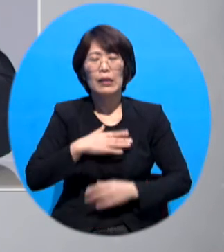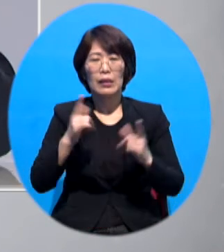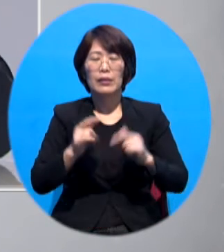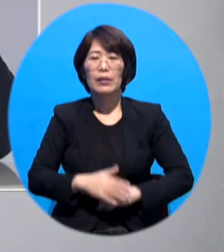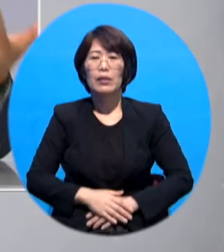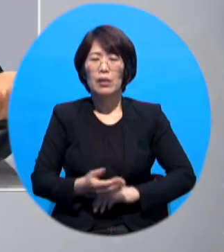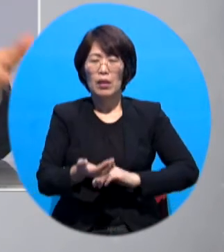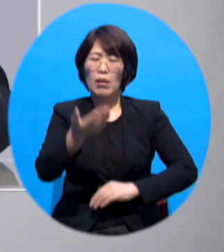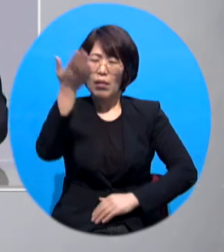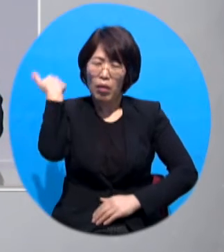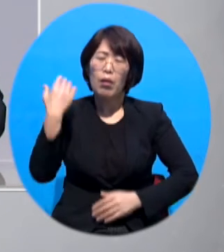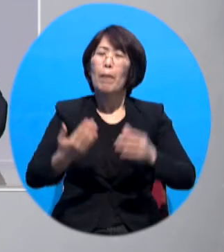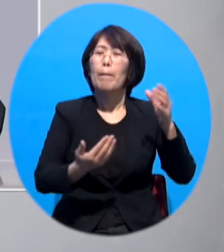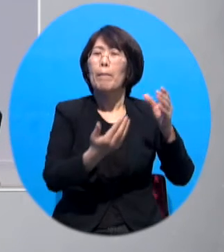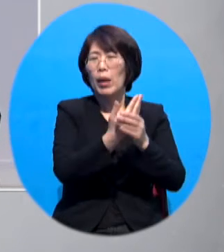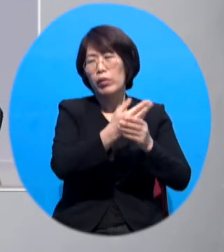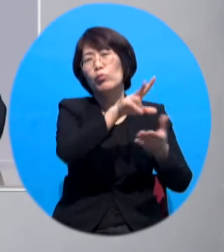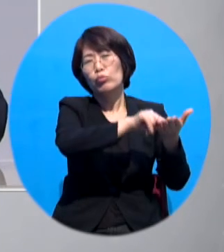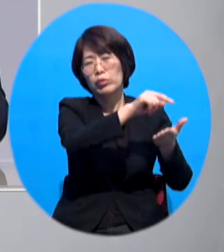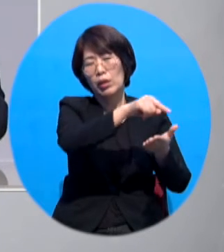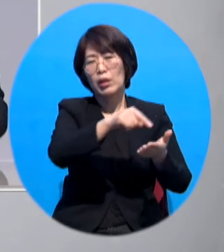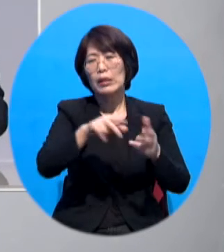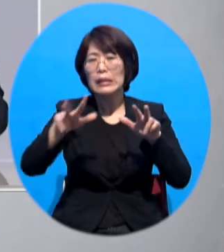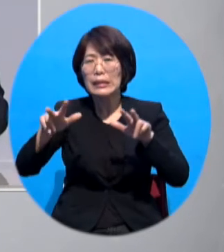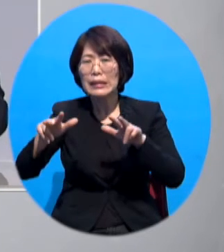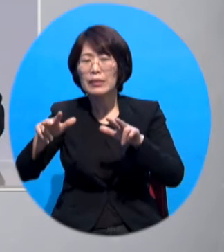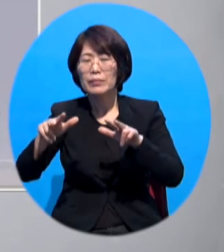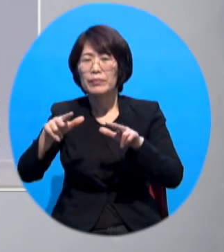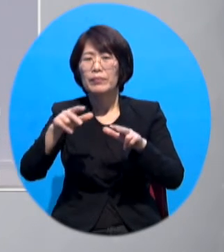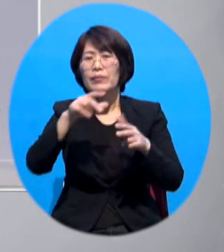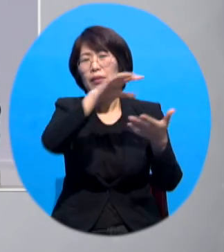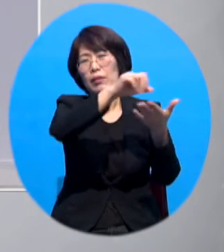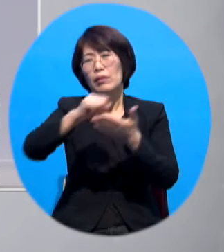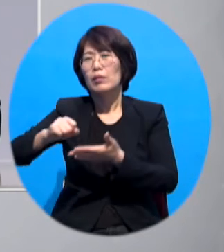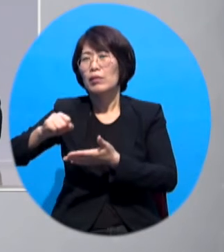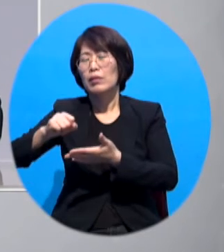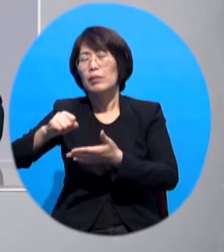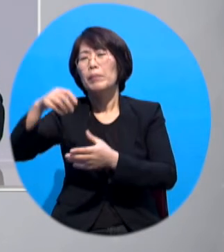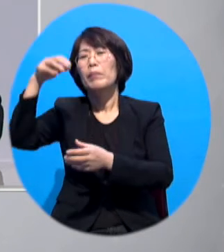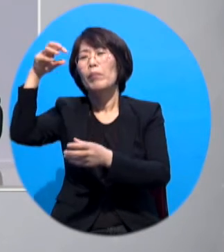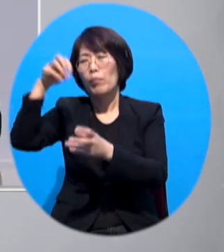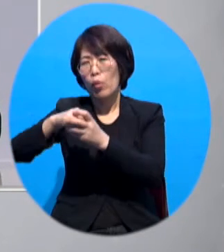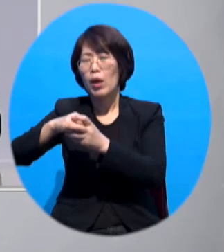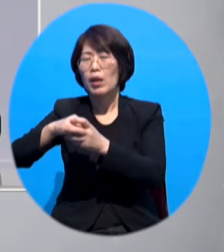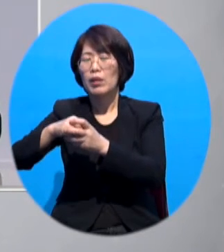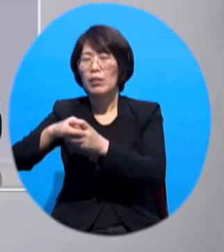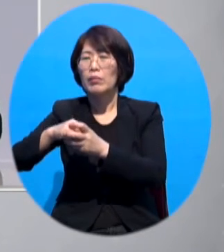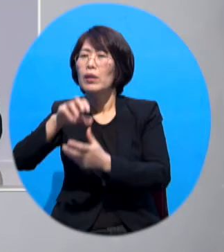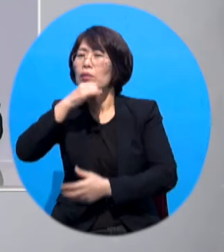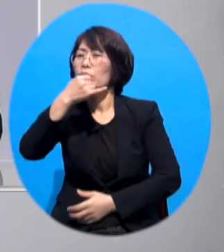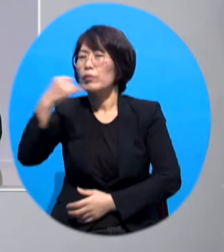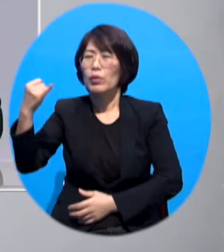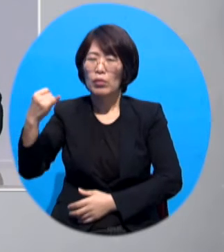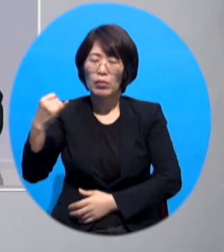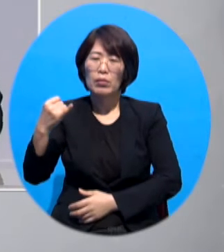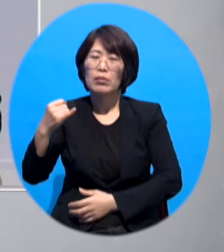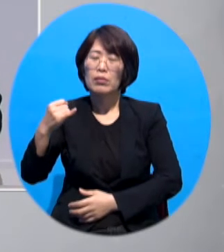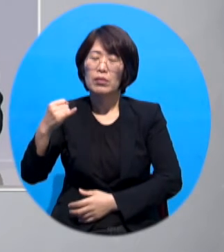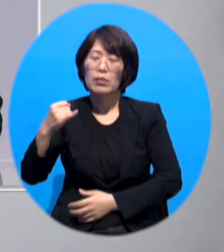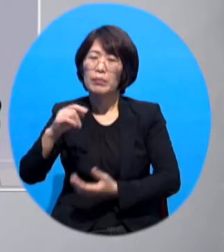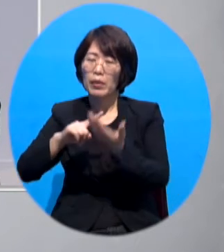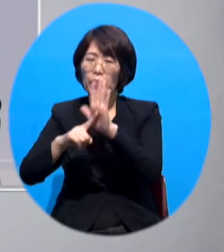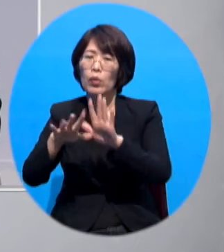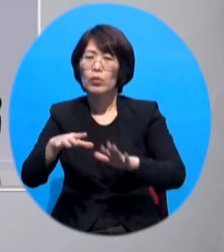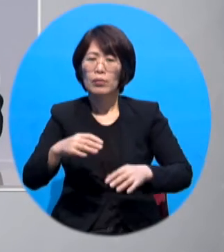제 2의 전에 발생이 있던 사건이 청렴도 에 반영 돼서 청렴도가 4등급으로 나온 거고 또 엄청난